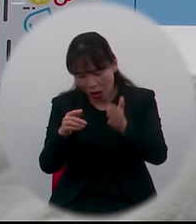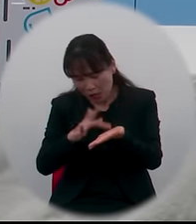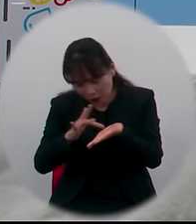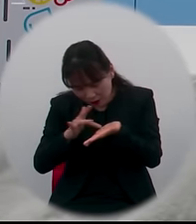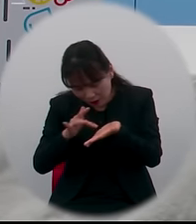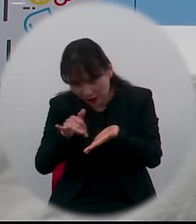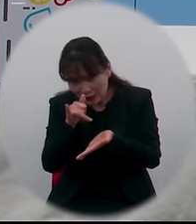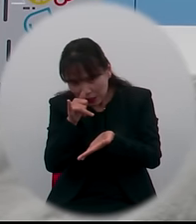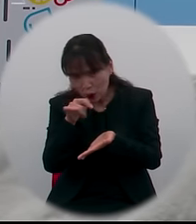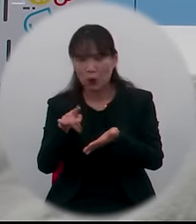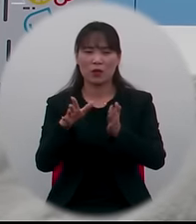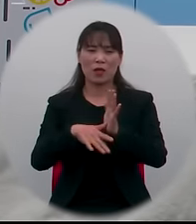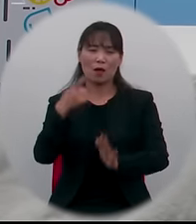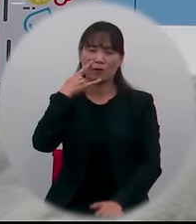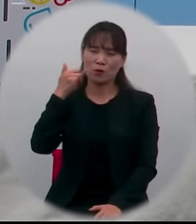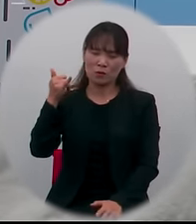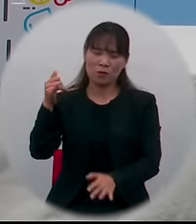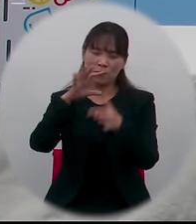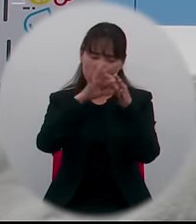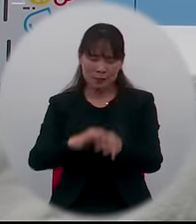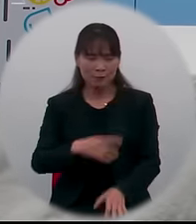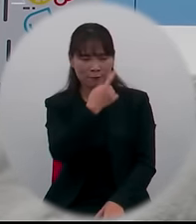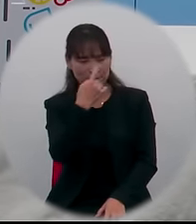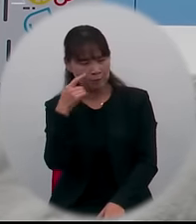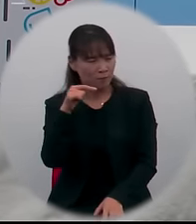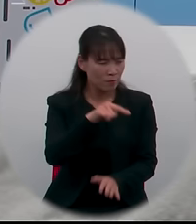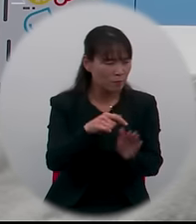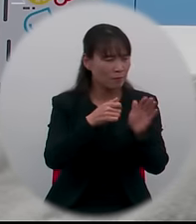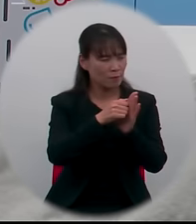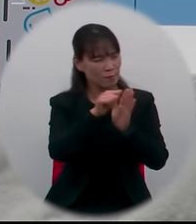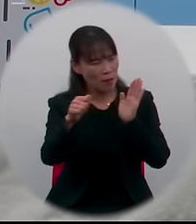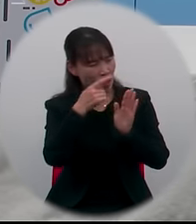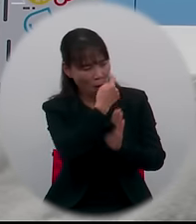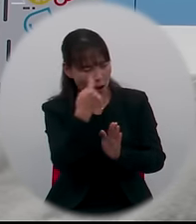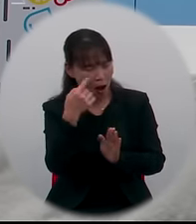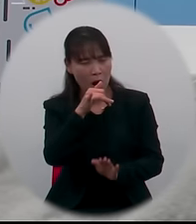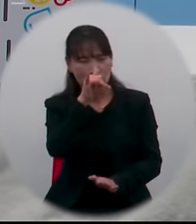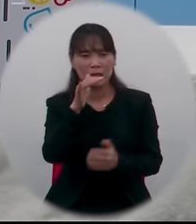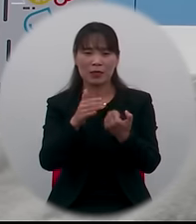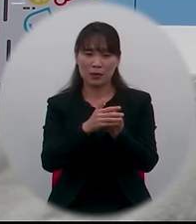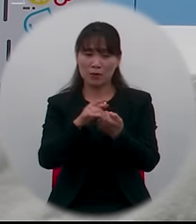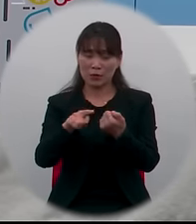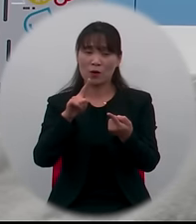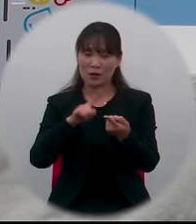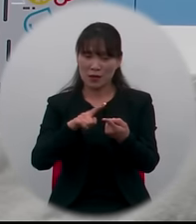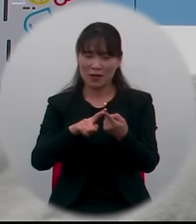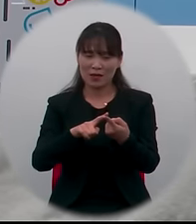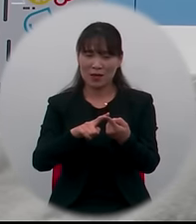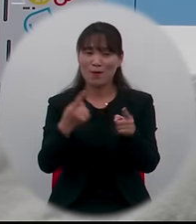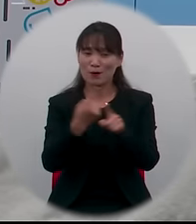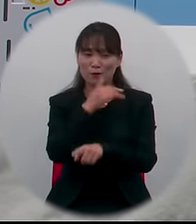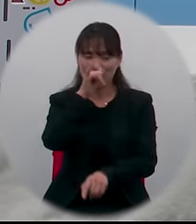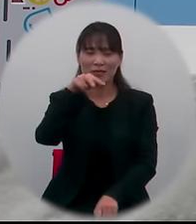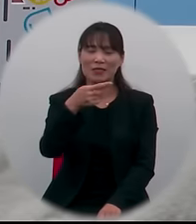쓰고 막 늦게까지 스마트폰 하는 자녀들 있죠 그 부모님들도 계속 자나 안자나 확인하시가 둘 다 불면증으로 갈 수가